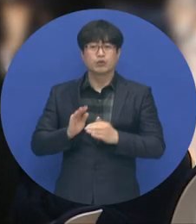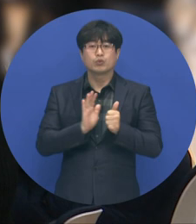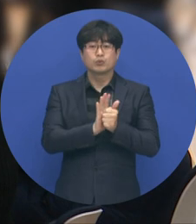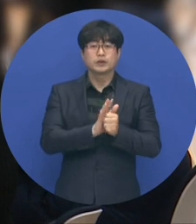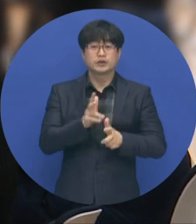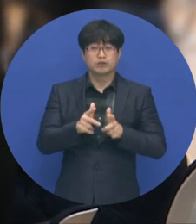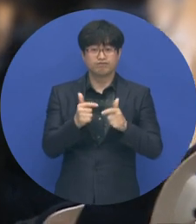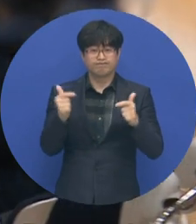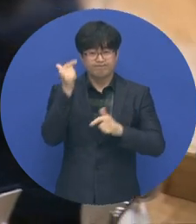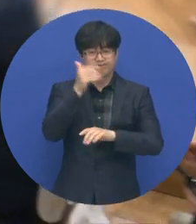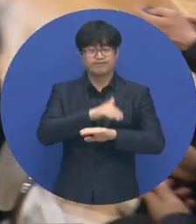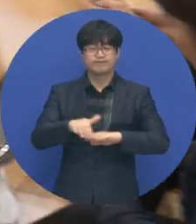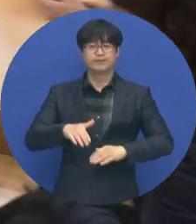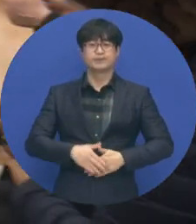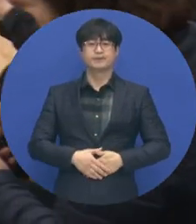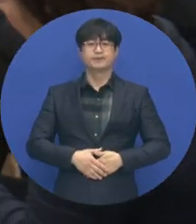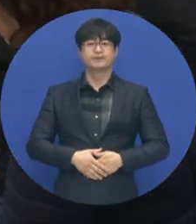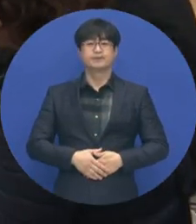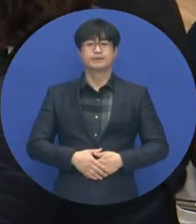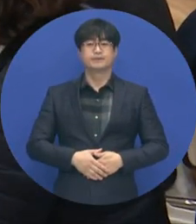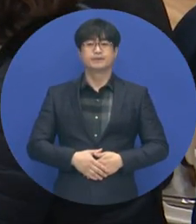사을 확대해 나갈